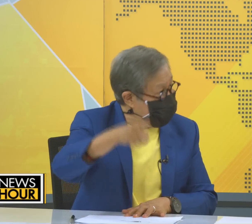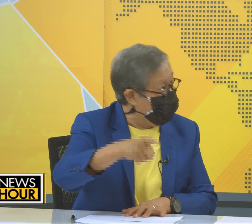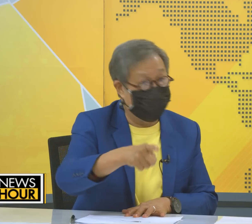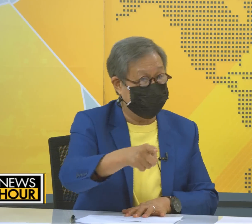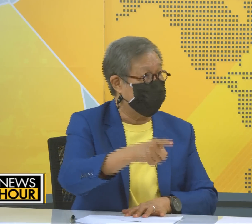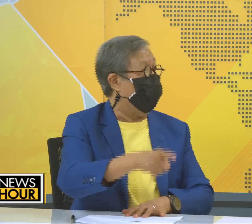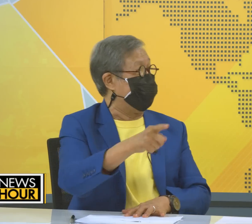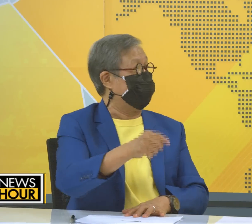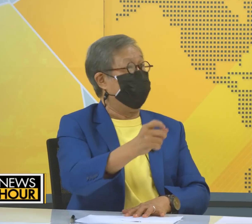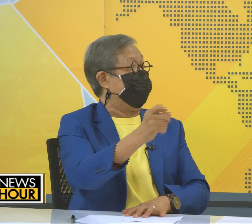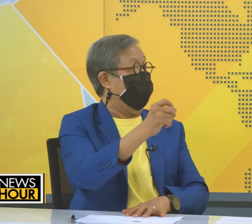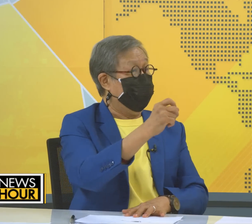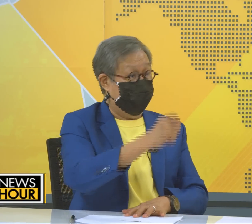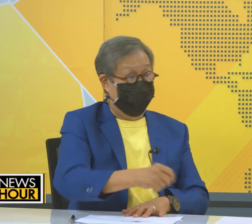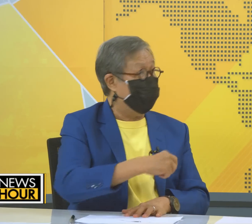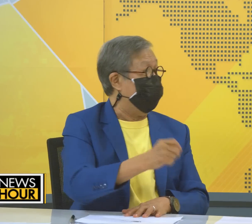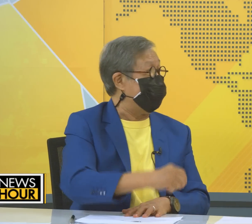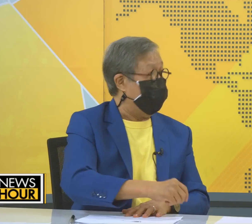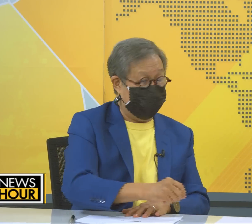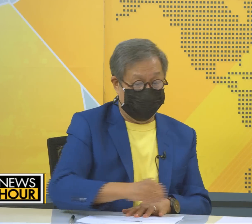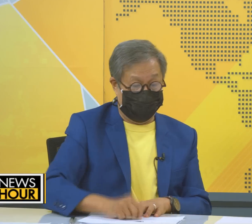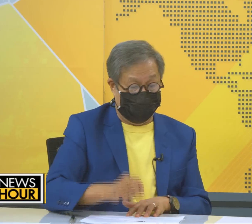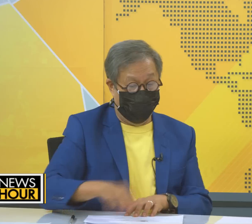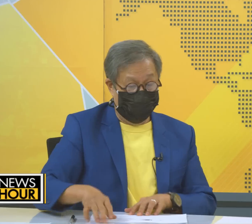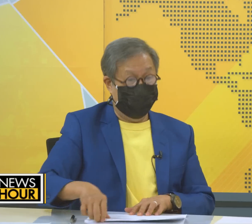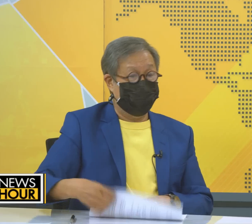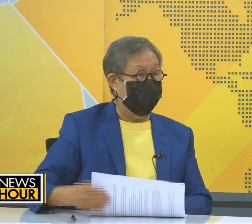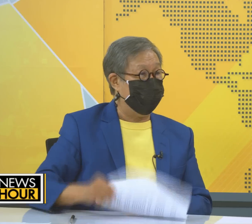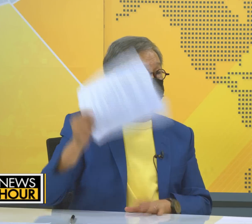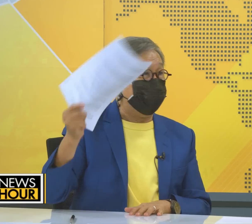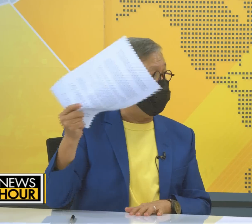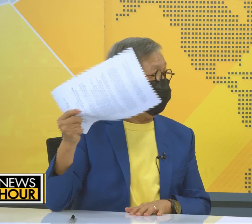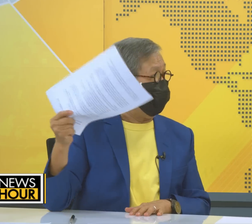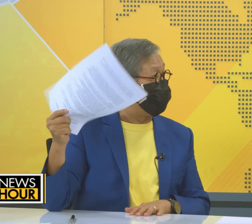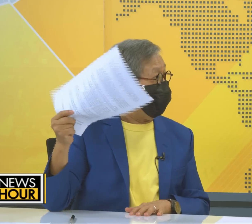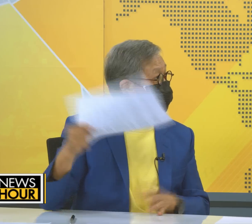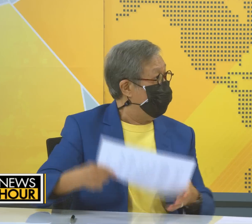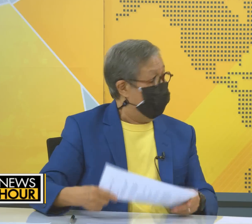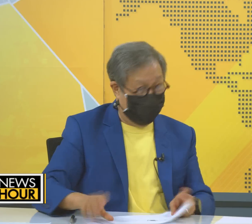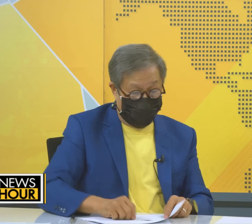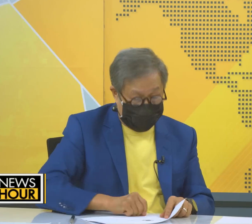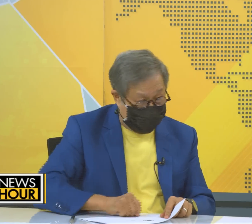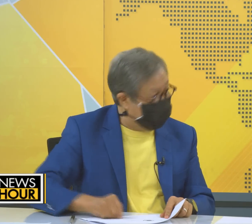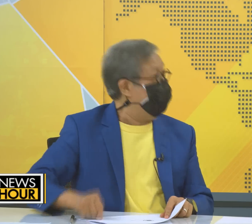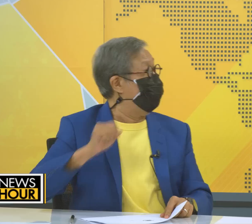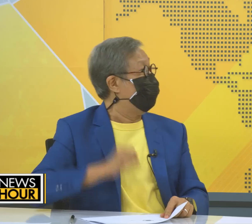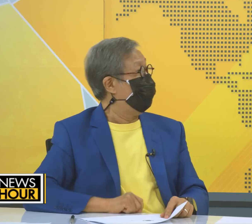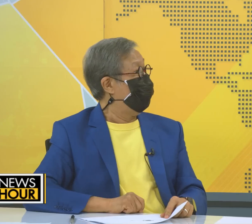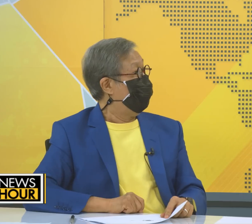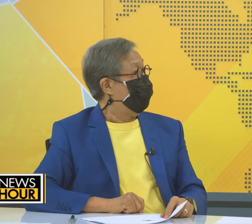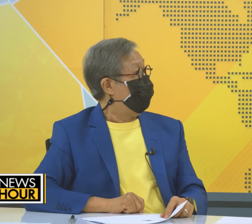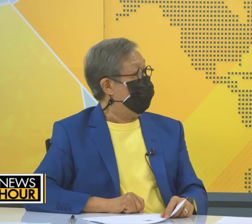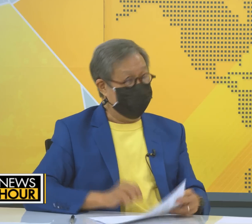คนจะประนามแล้วกจะต้องอาจจะต้องมีการเหมอนใต่างประเทศบางนี้เขาทำเป็นเอกสารแล้เขาเซ็ืเลย